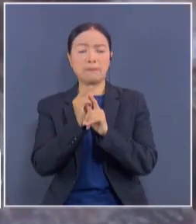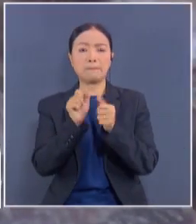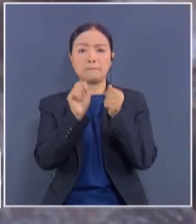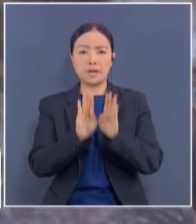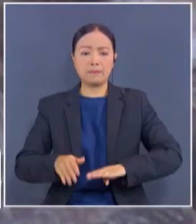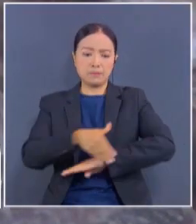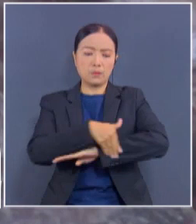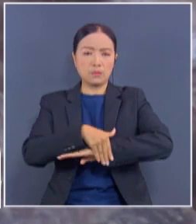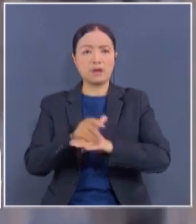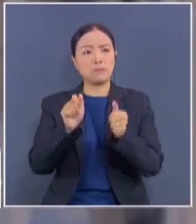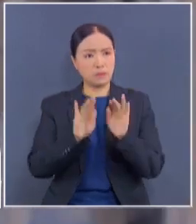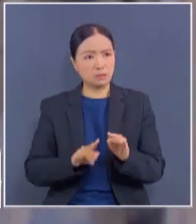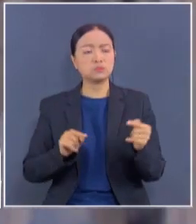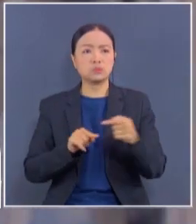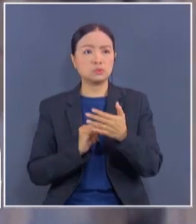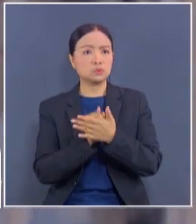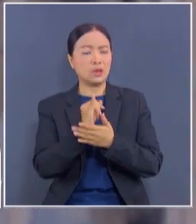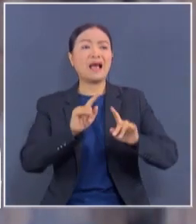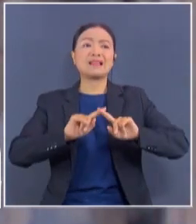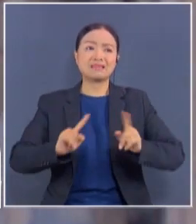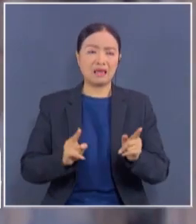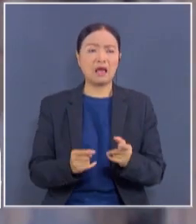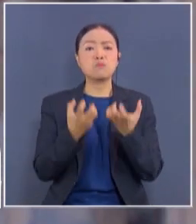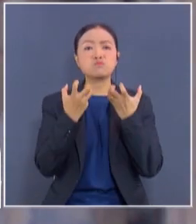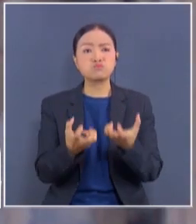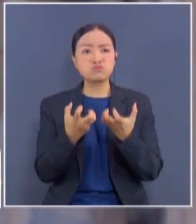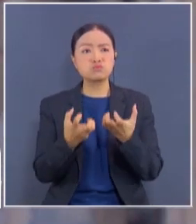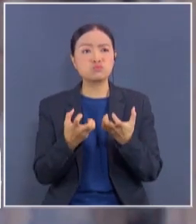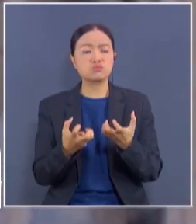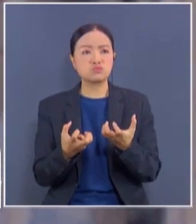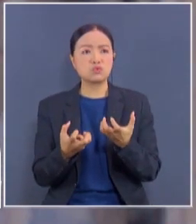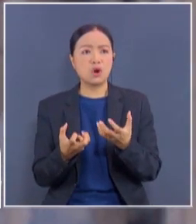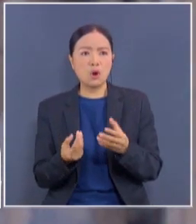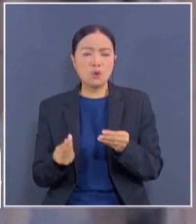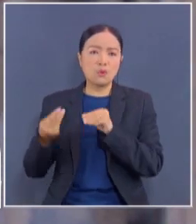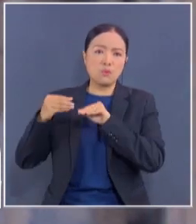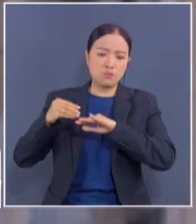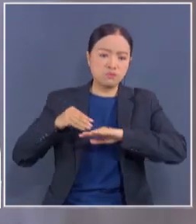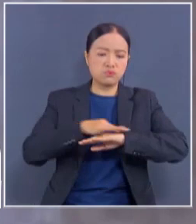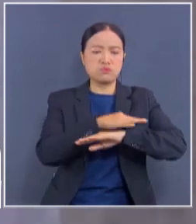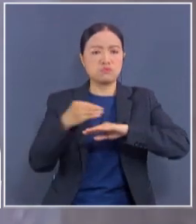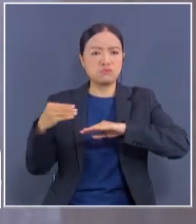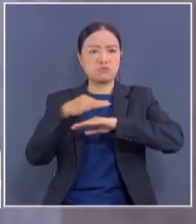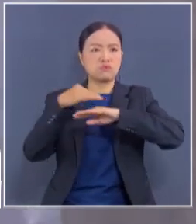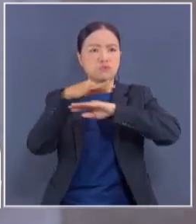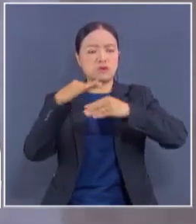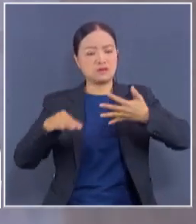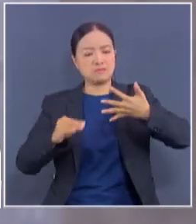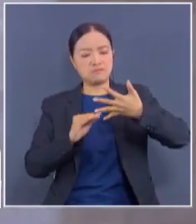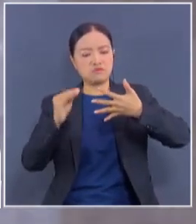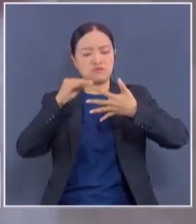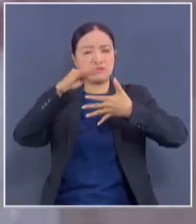ขออนุญาตไว้แต่ว่าการโหลดปูนการเทปูนขึ้นไปยังบริเวณชั้น5ไม่ถูกต้องตามหลักวิศวกรรม